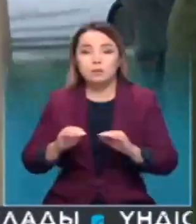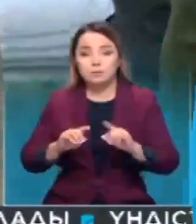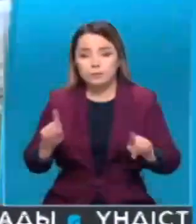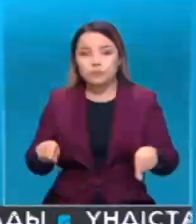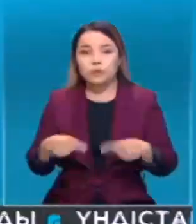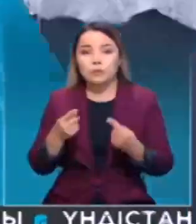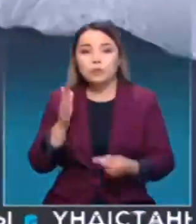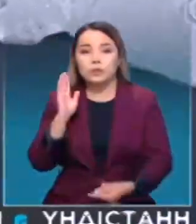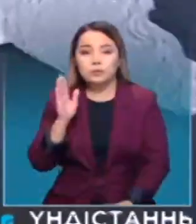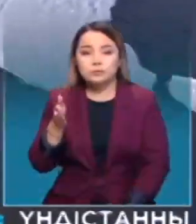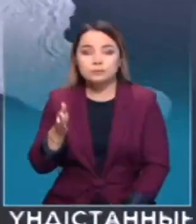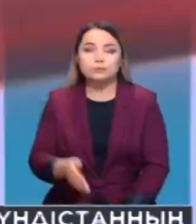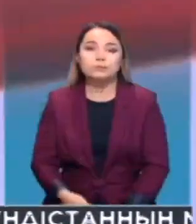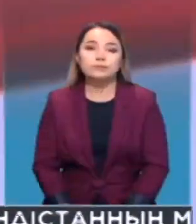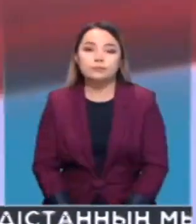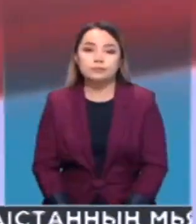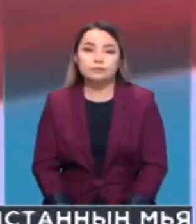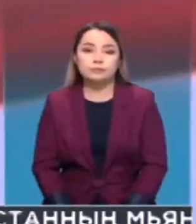салынады.